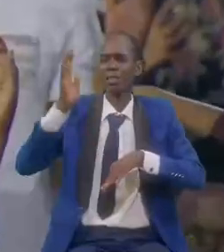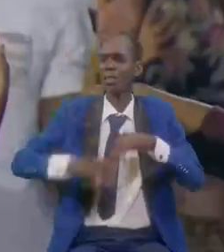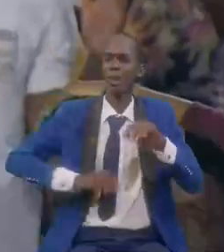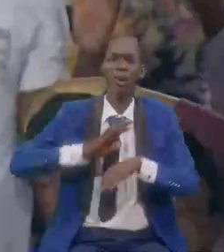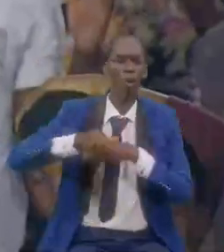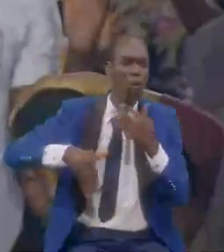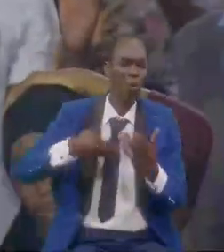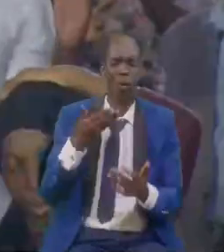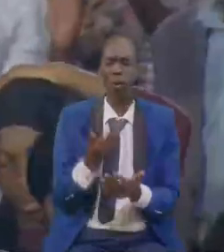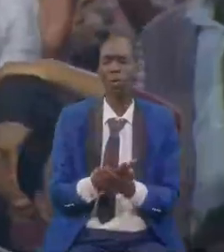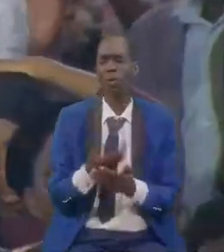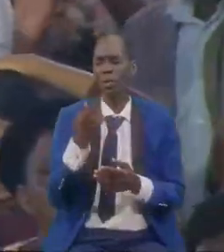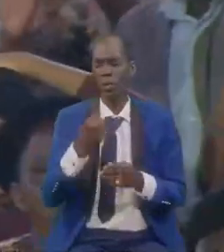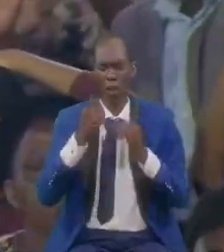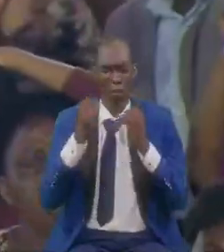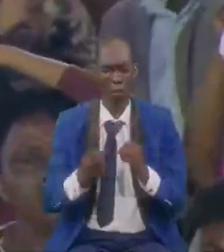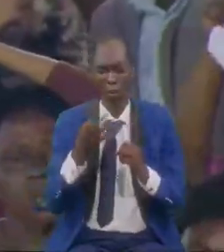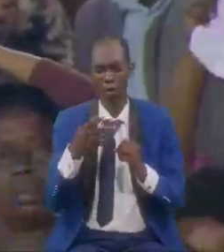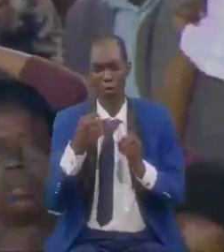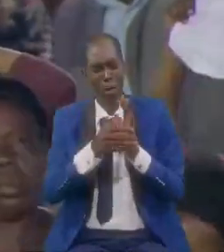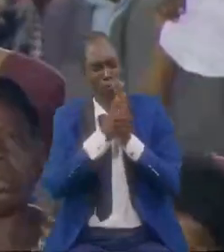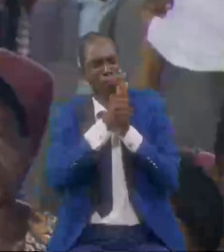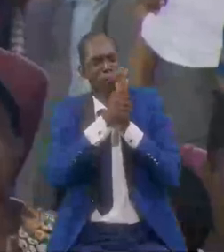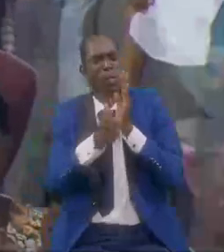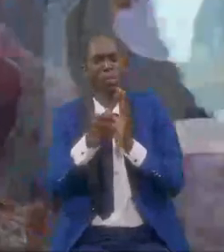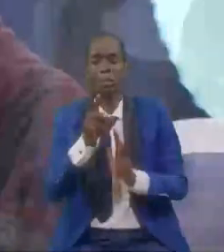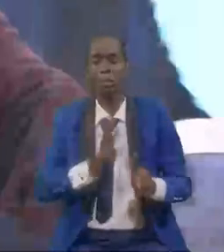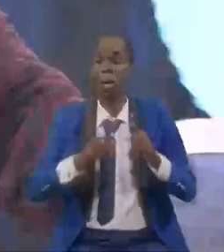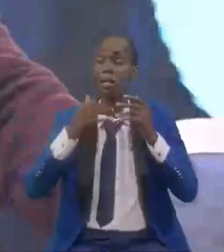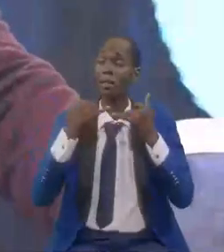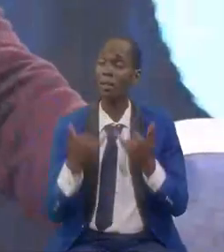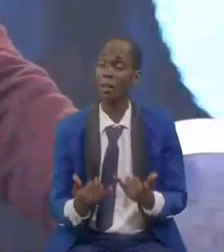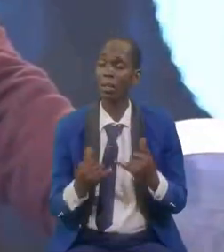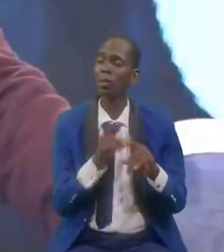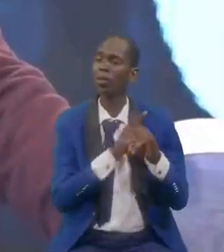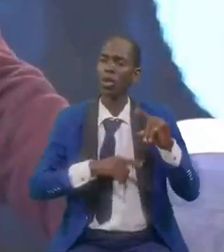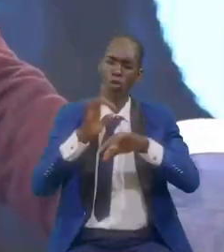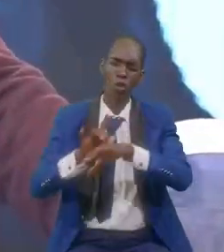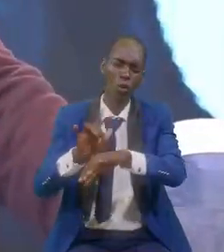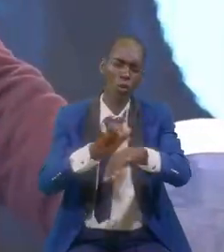que tout pouvoir des esprits. Maintenant, touche-les,